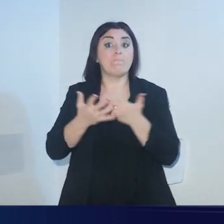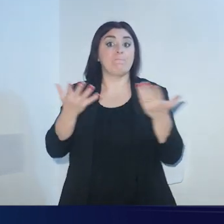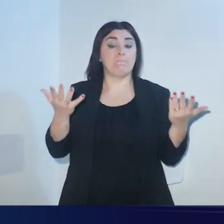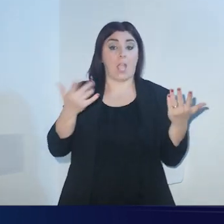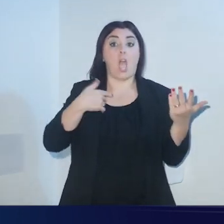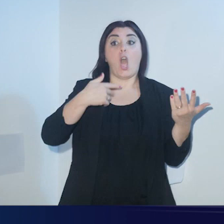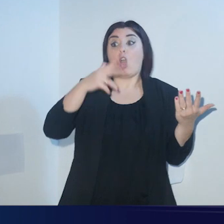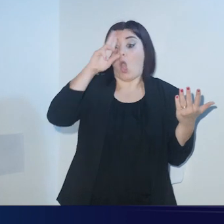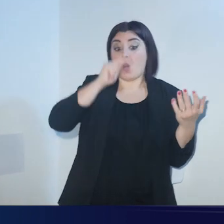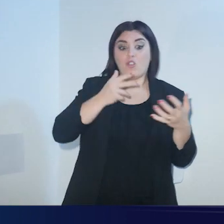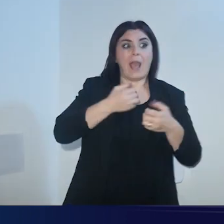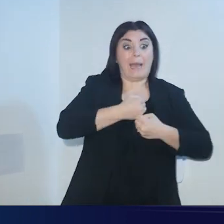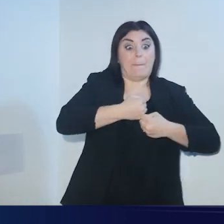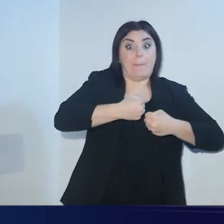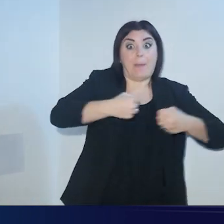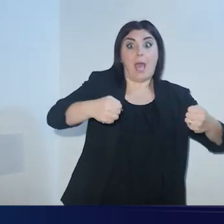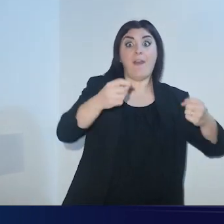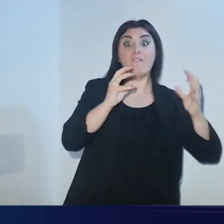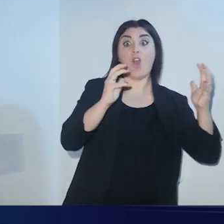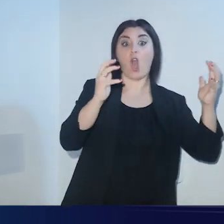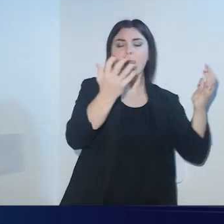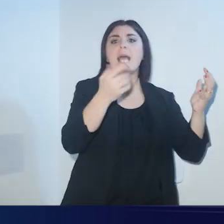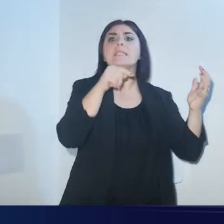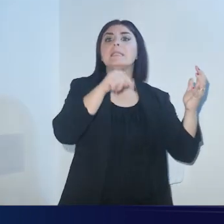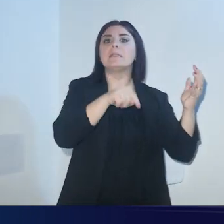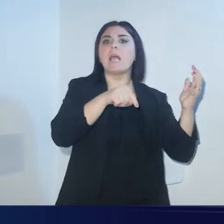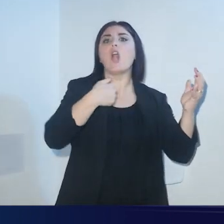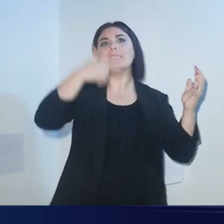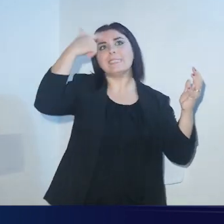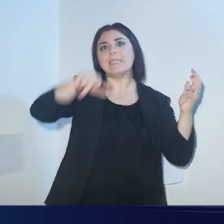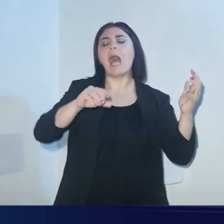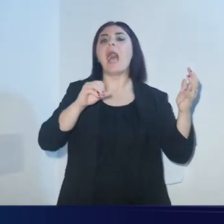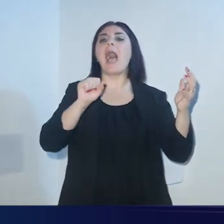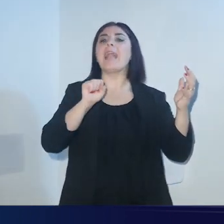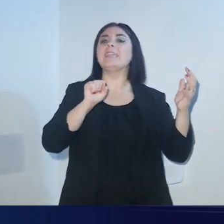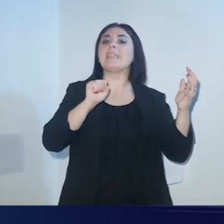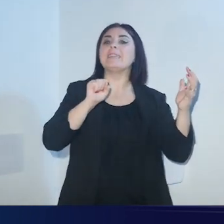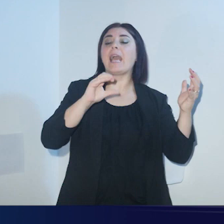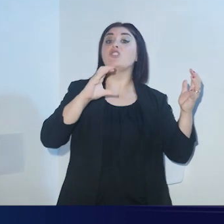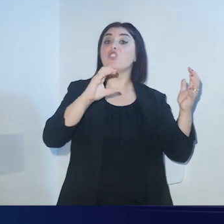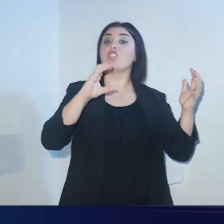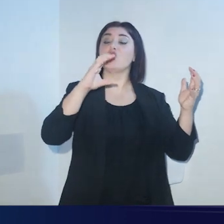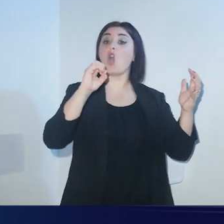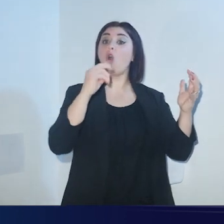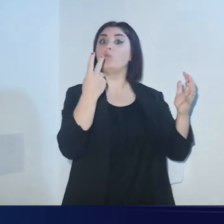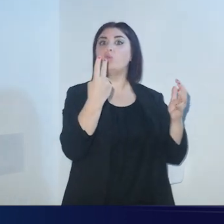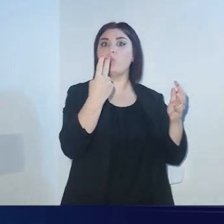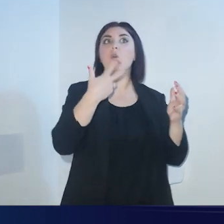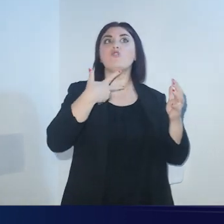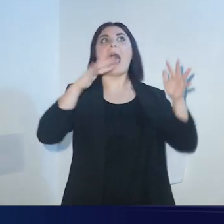conoscendo la crescita delle foreste, noi sappiamo anche quanta anidride carbonica le foreste hanno sequestrato